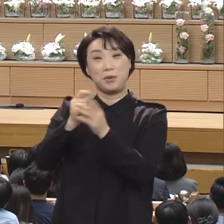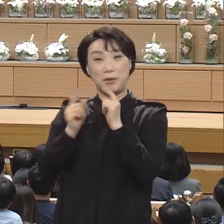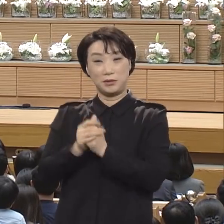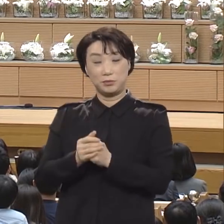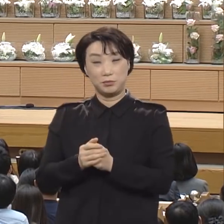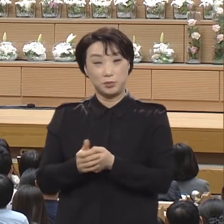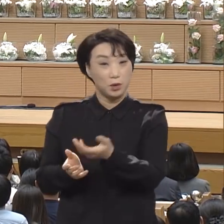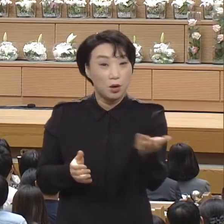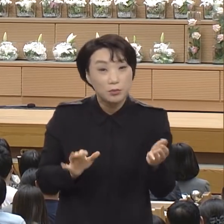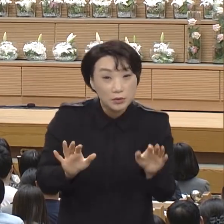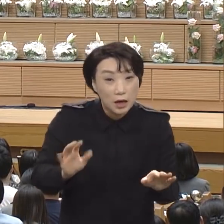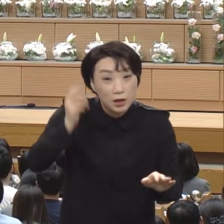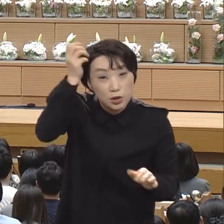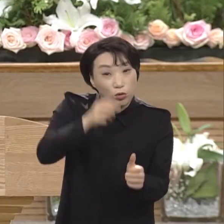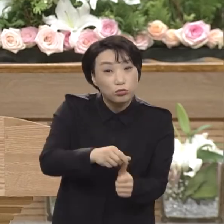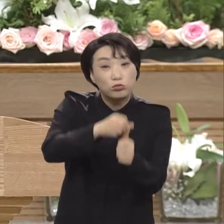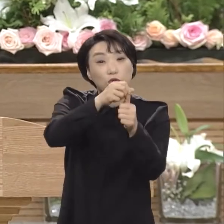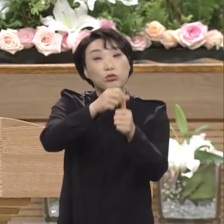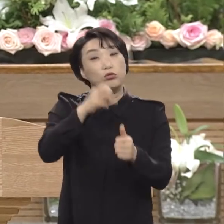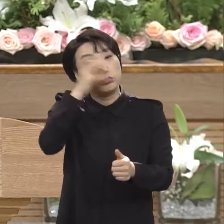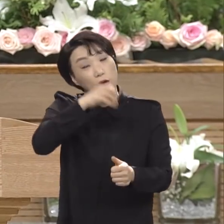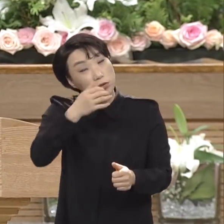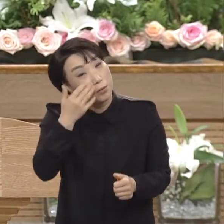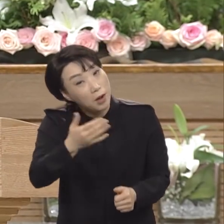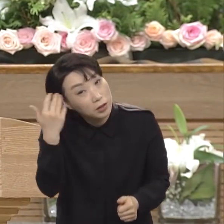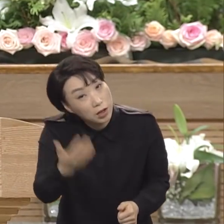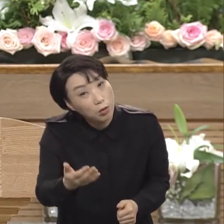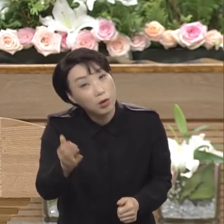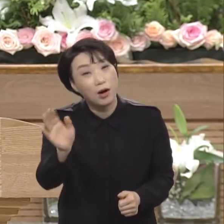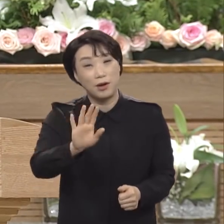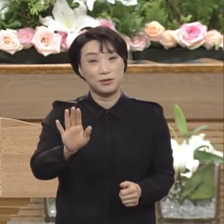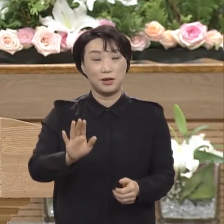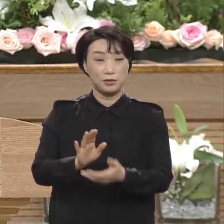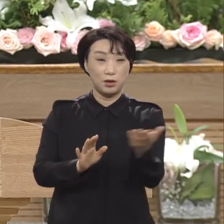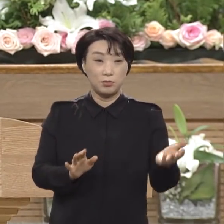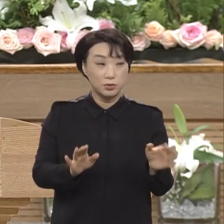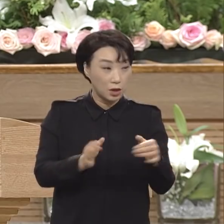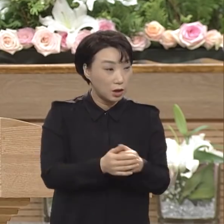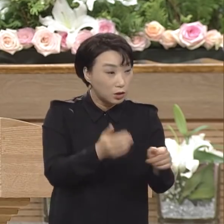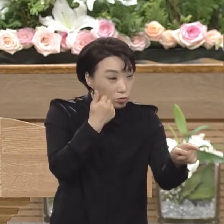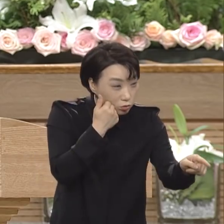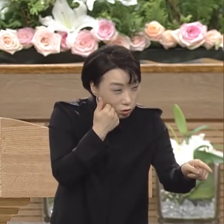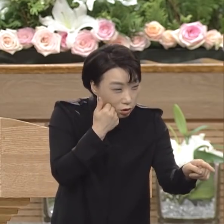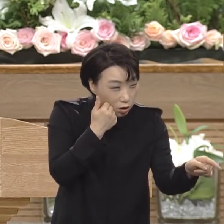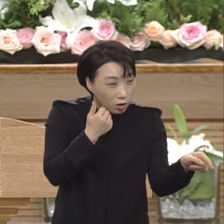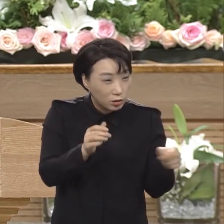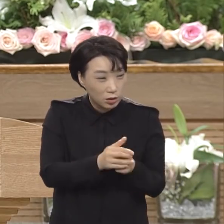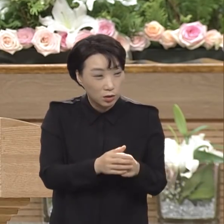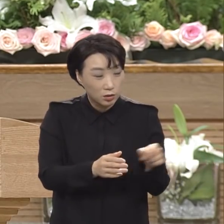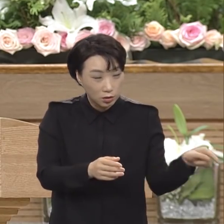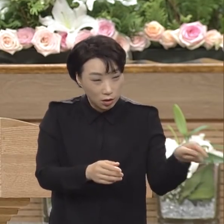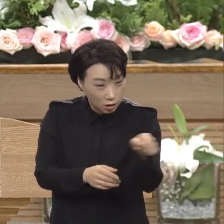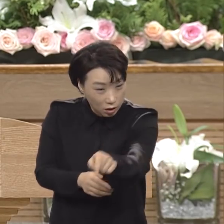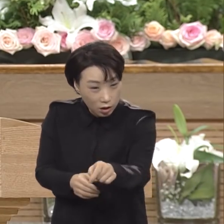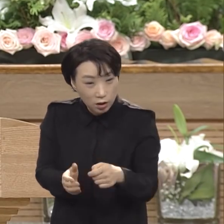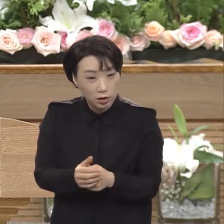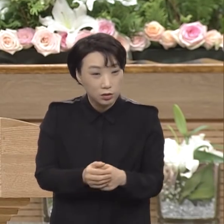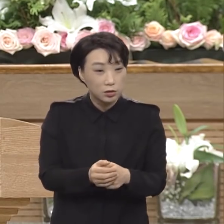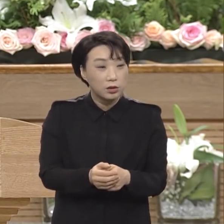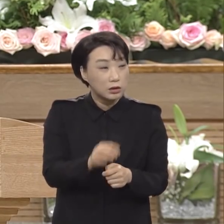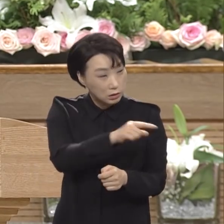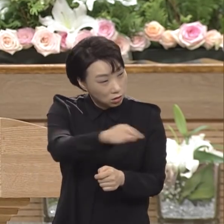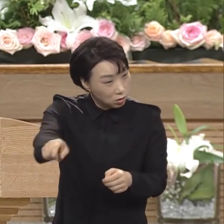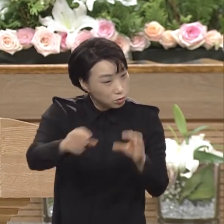영혼은 그냥 살립니까? 그게 사람도 저 사람이 하면 되겠다 싶으면 그 사람을 사용하는